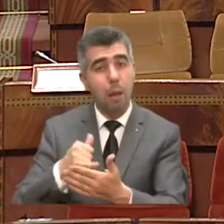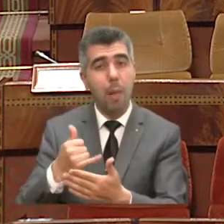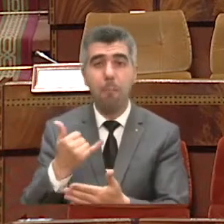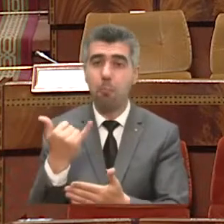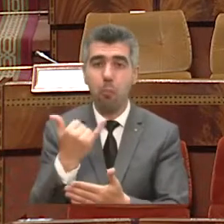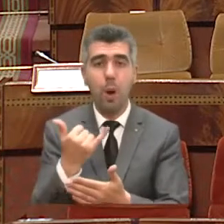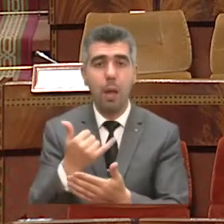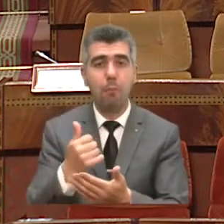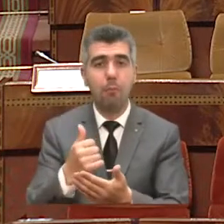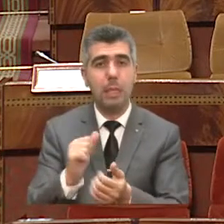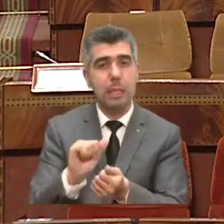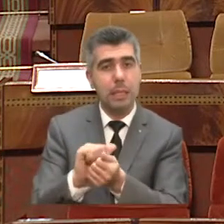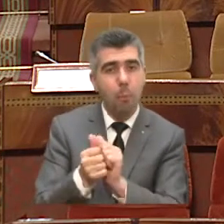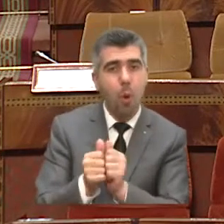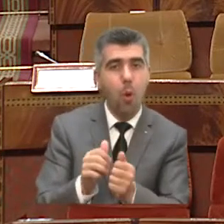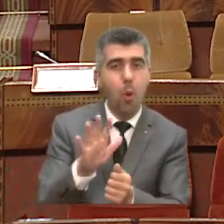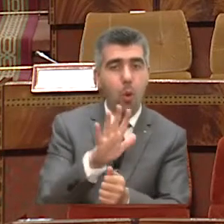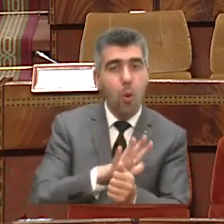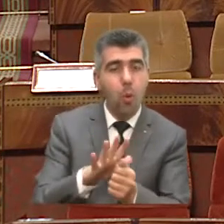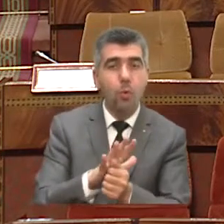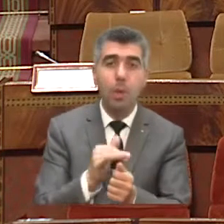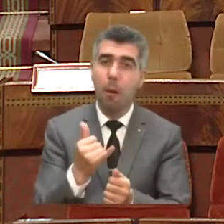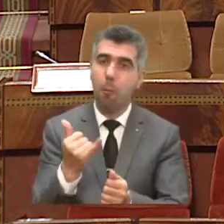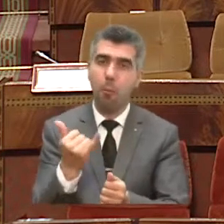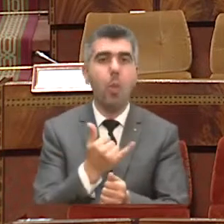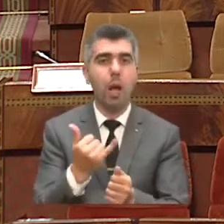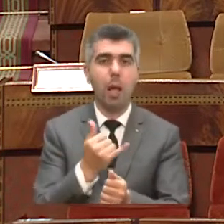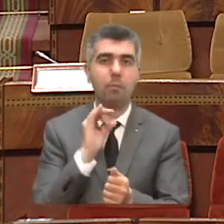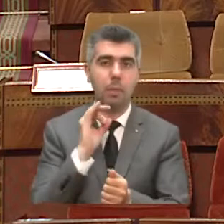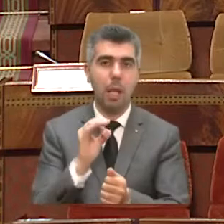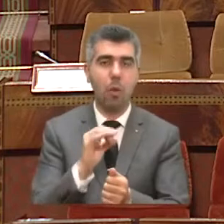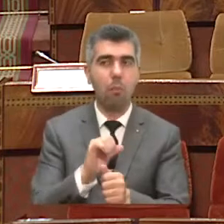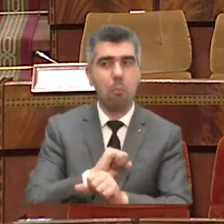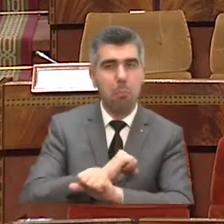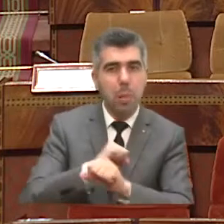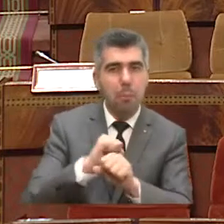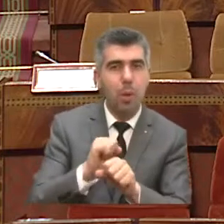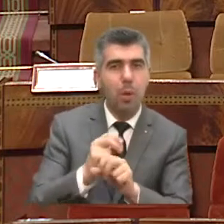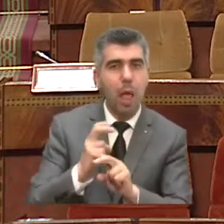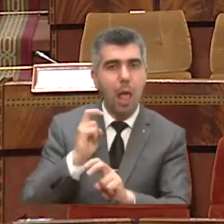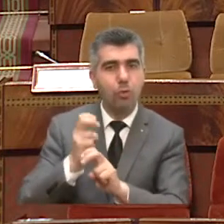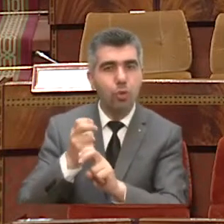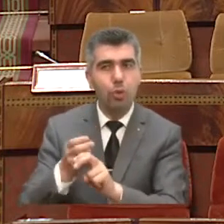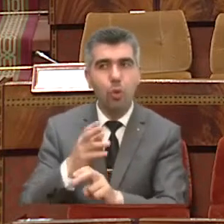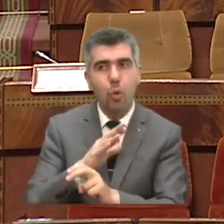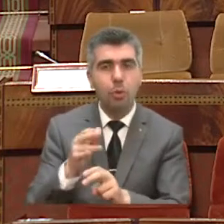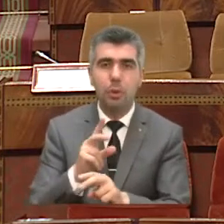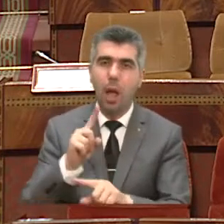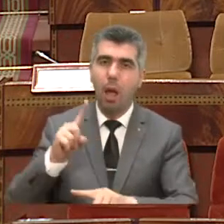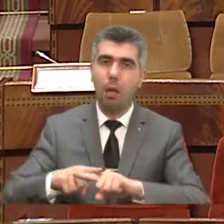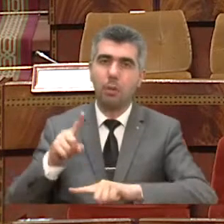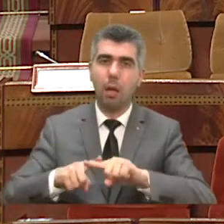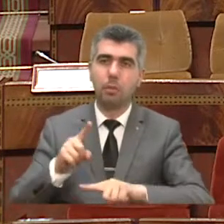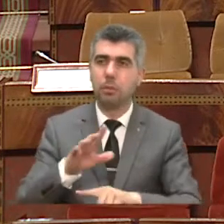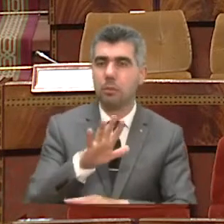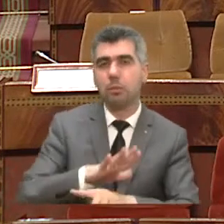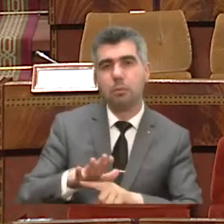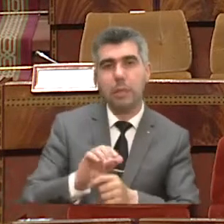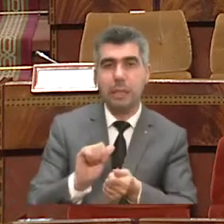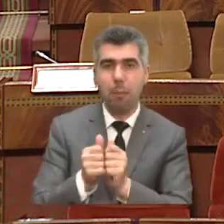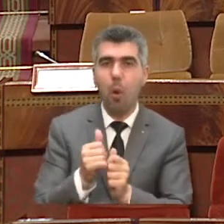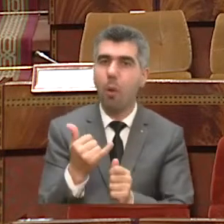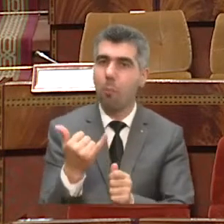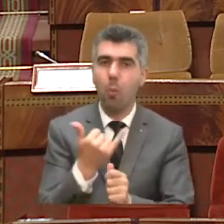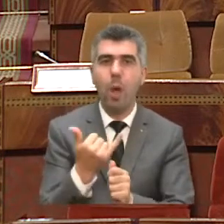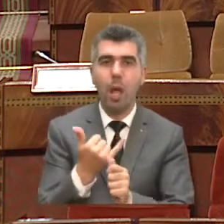المرافق باش نخرجوا من الارهاب ونخرجوا من السلوكات ونخرجوا من المخدرات الصلبه، ويلتجهوا الملاعب اللي تكون على الاقل